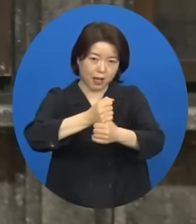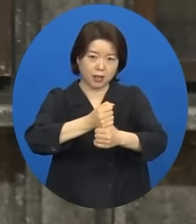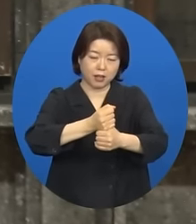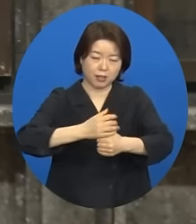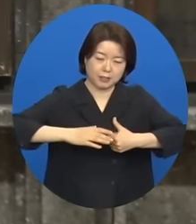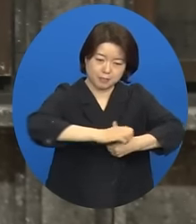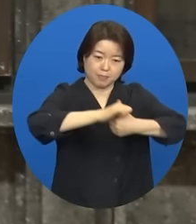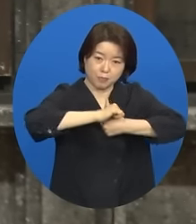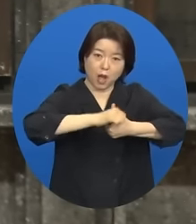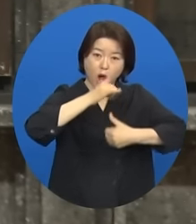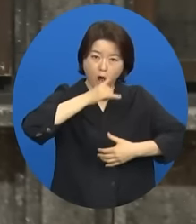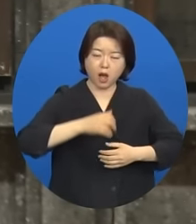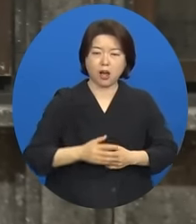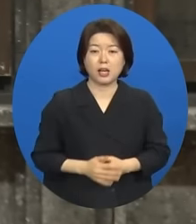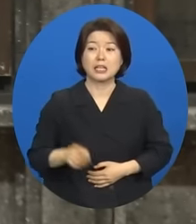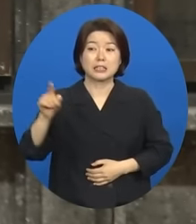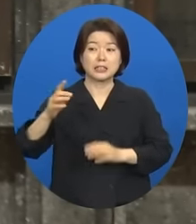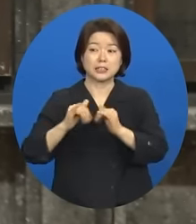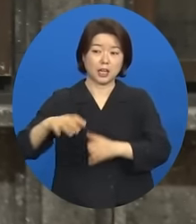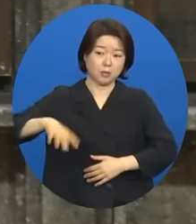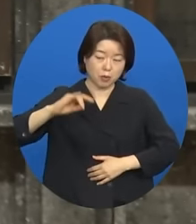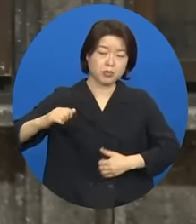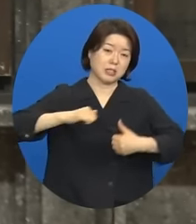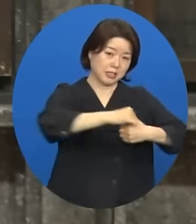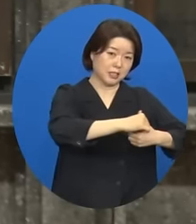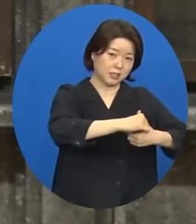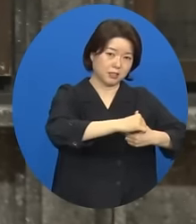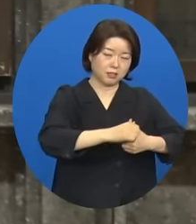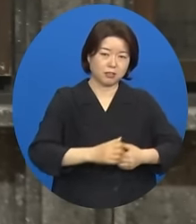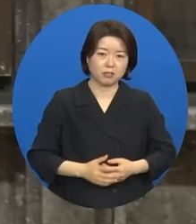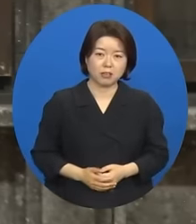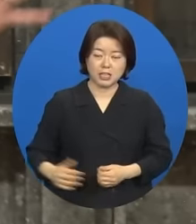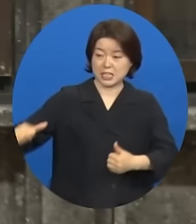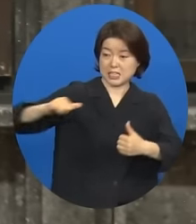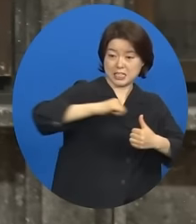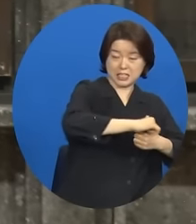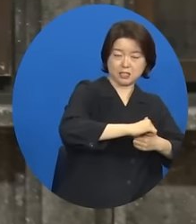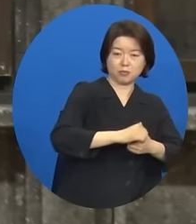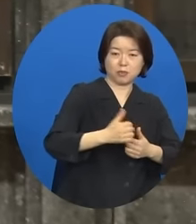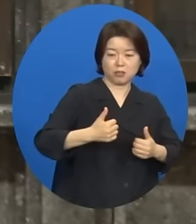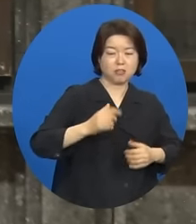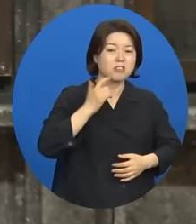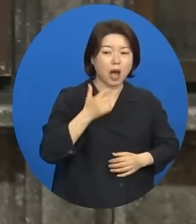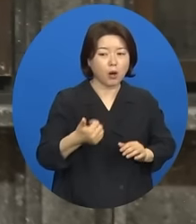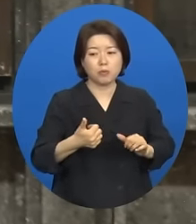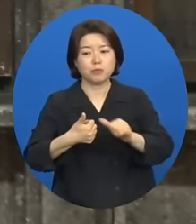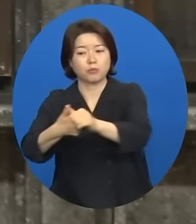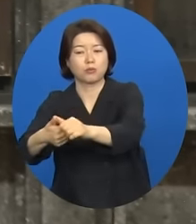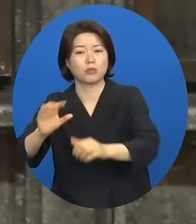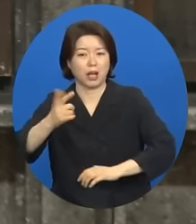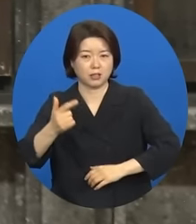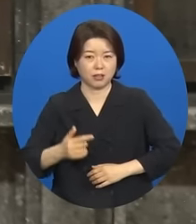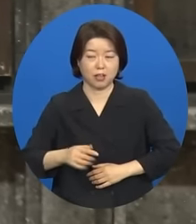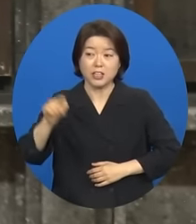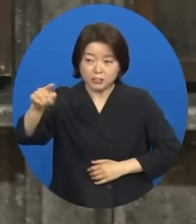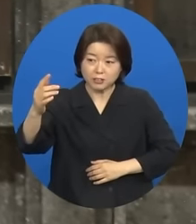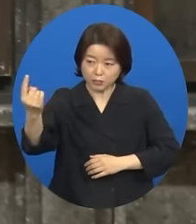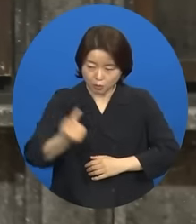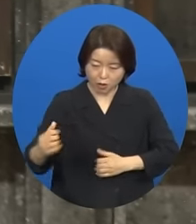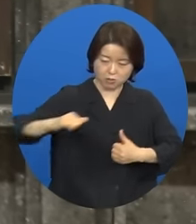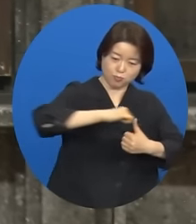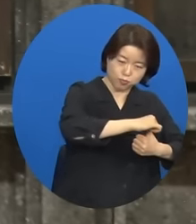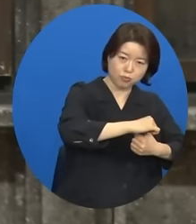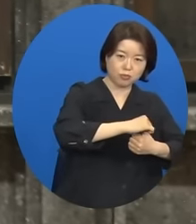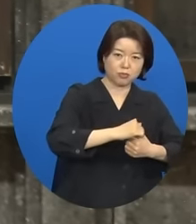잡은 게 아니에요. 그 사람이 야곱을 먼저 잡은 거예요. 씨름을 건 것은 야곱이 아닙니다. 그 사람이 야곱에게 씨름을 걸어온